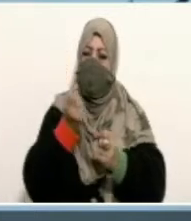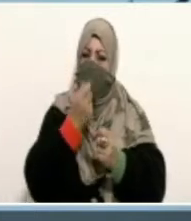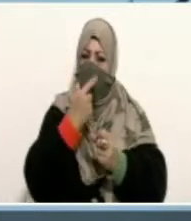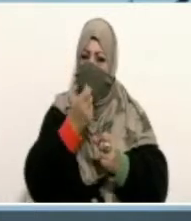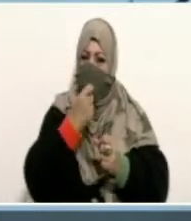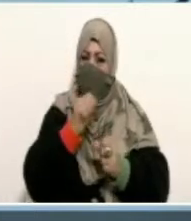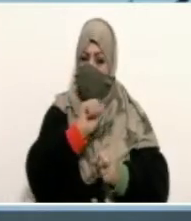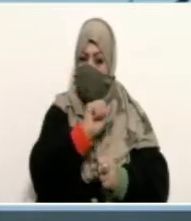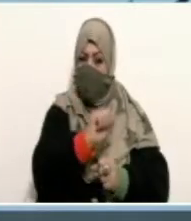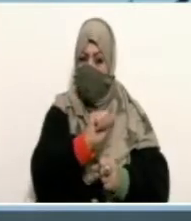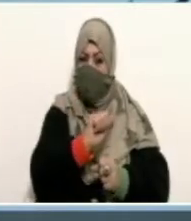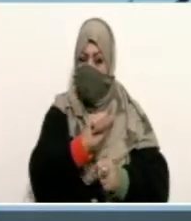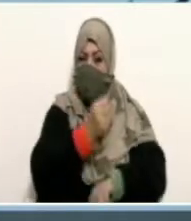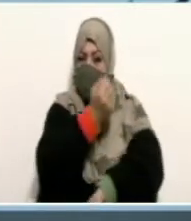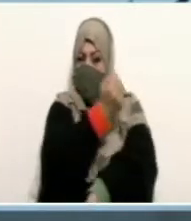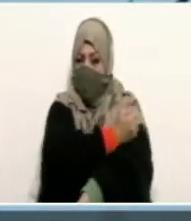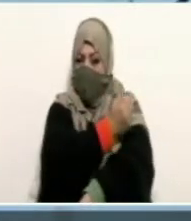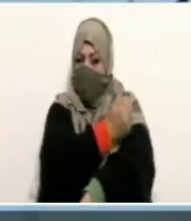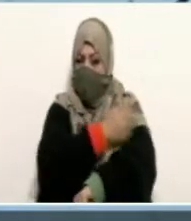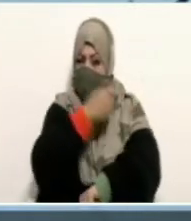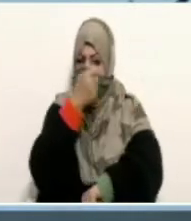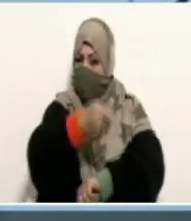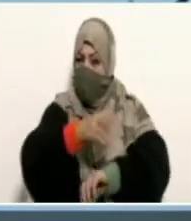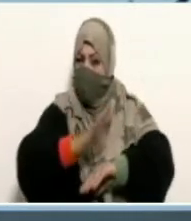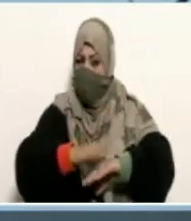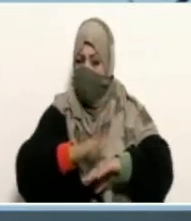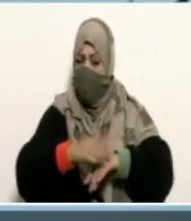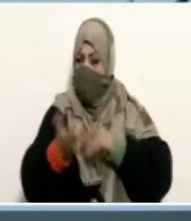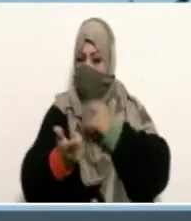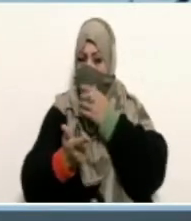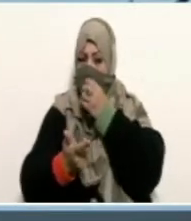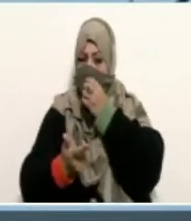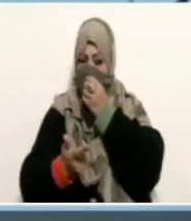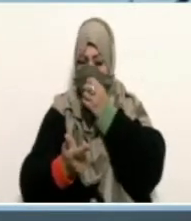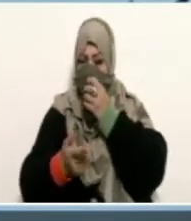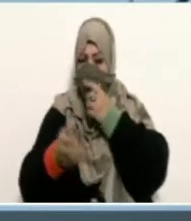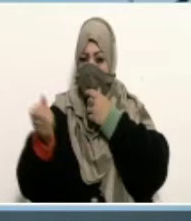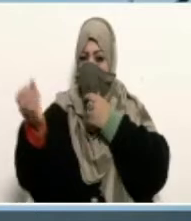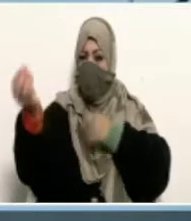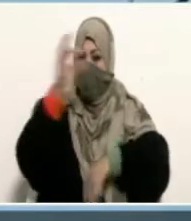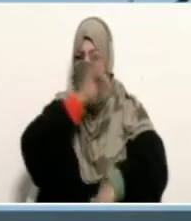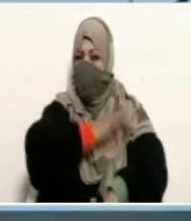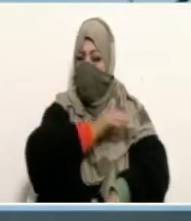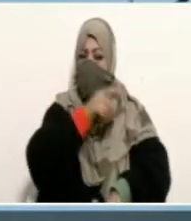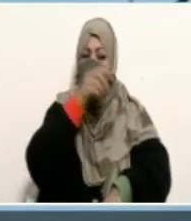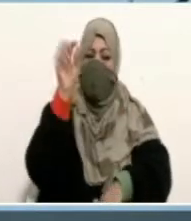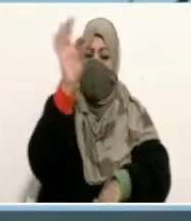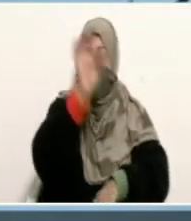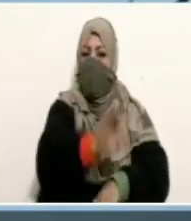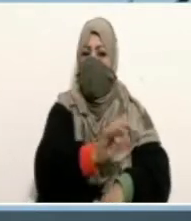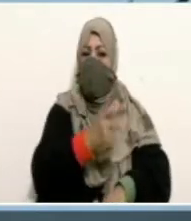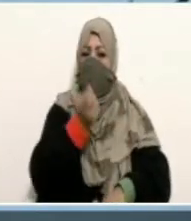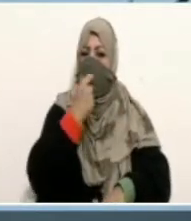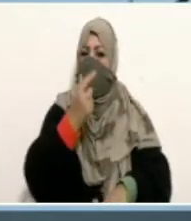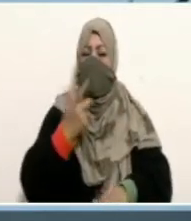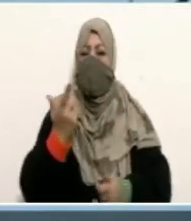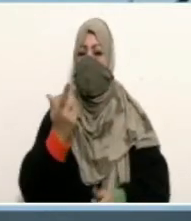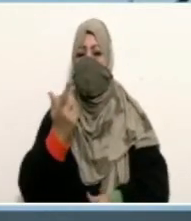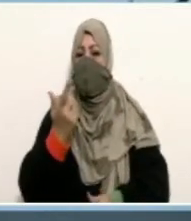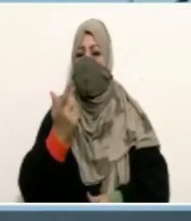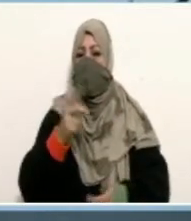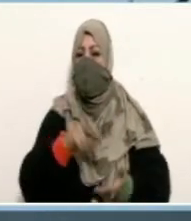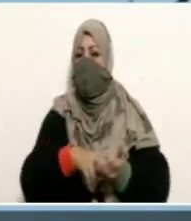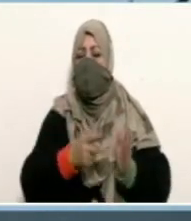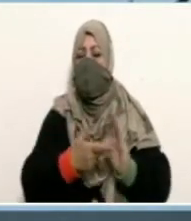لا، وهل يرجع للصيدلية أو يرجع للصيدلي فقط أو بينهما فحسب